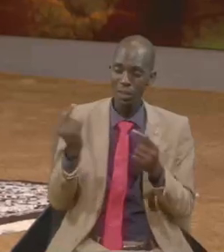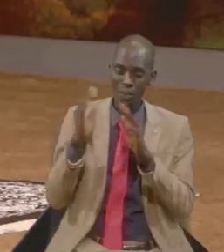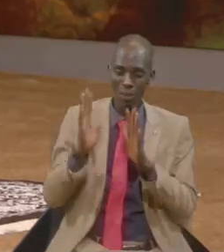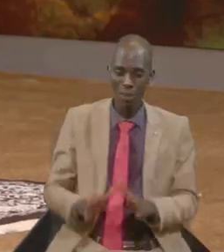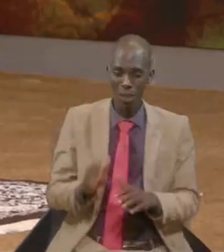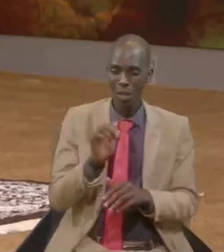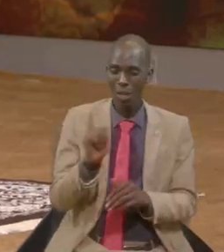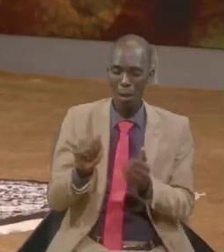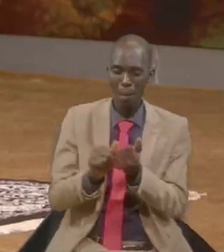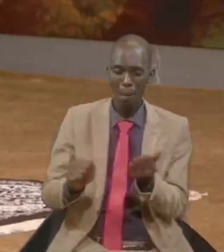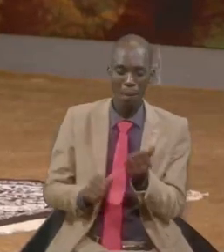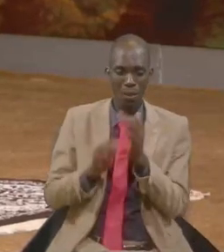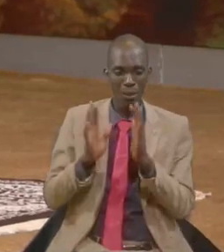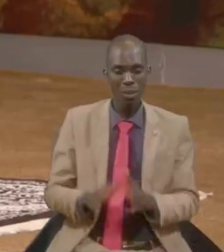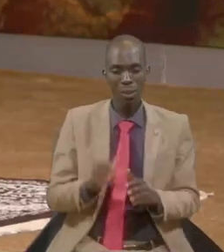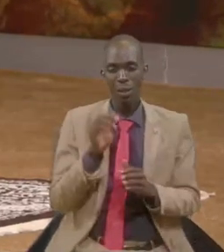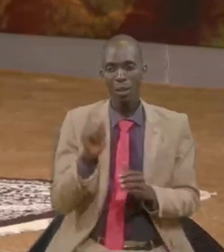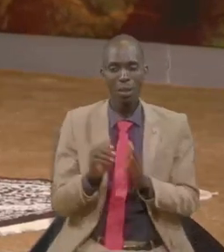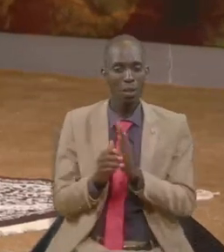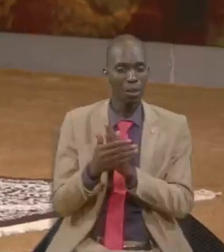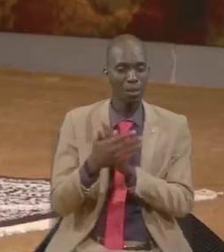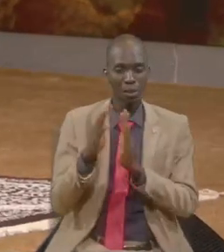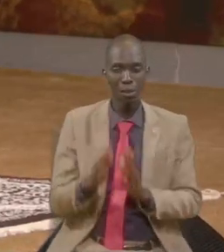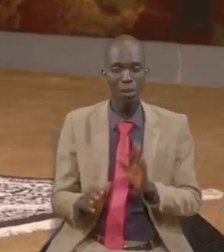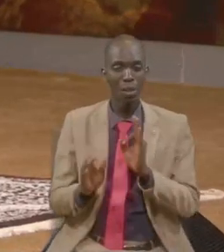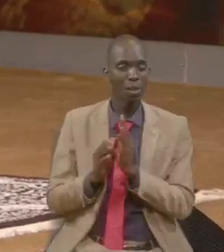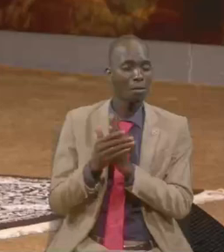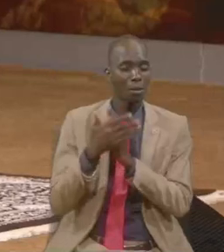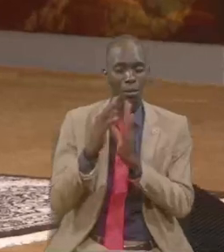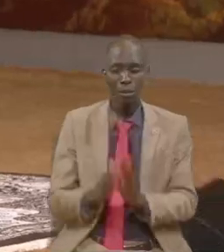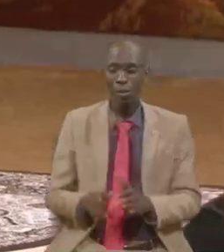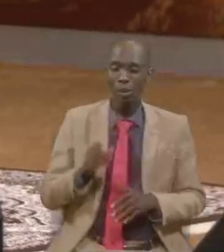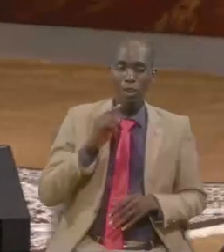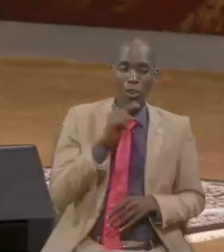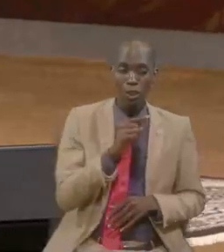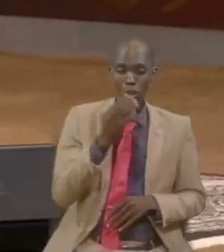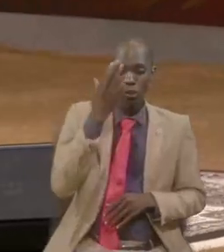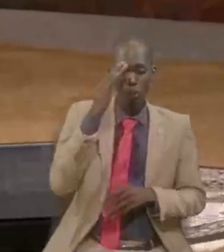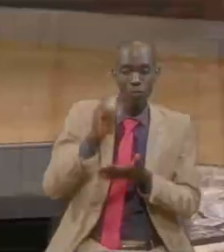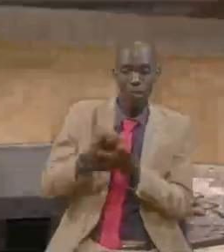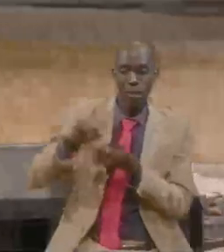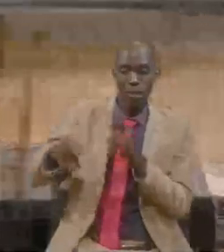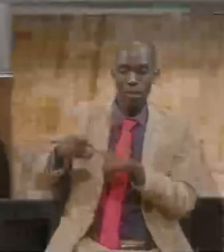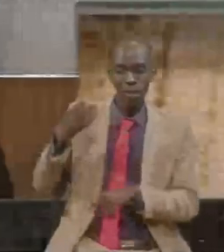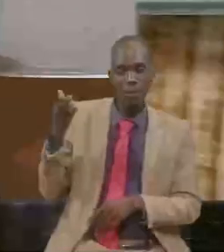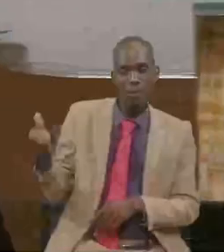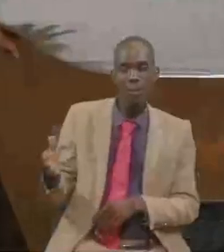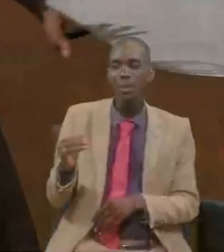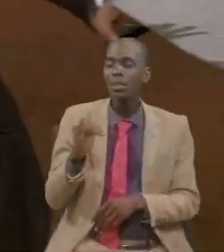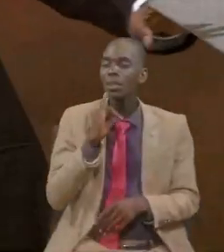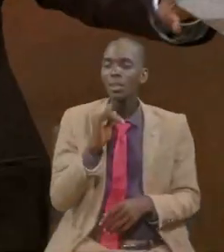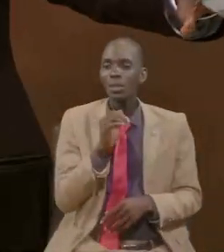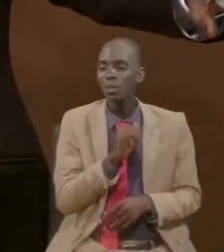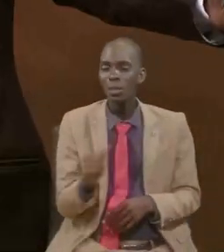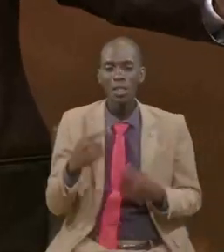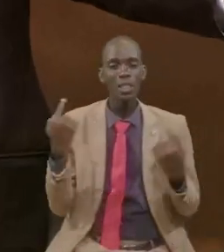pécheur, un rétrograde, un adultère, un fornicateur. Il le sait. Il sait bien que son ami